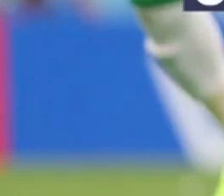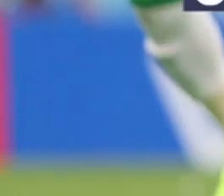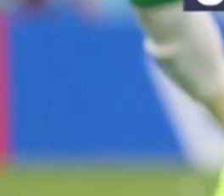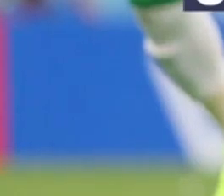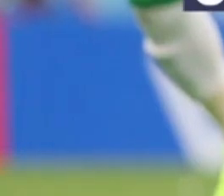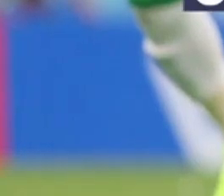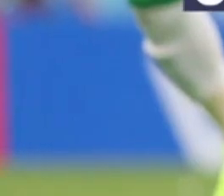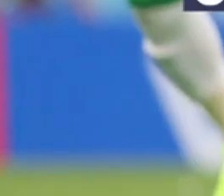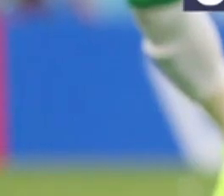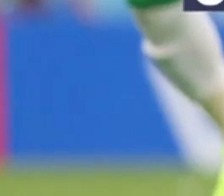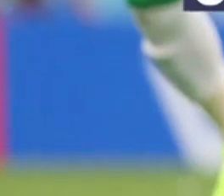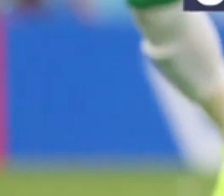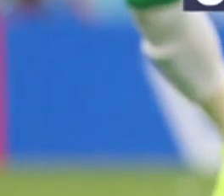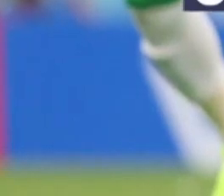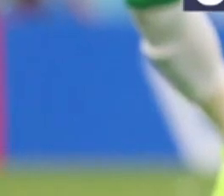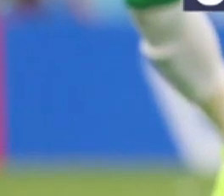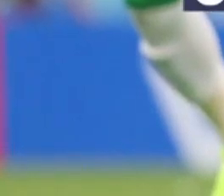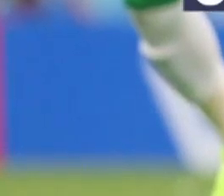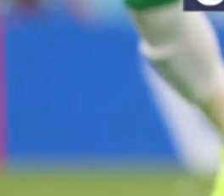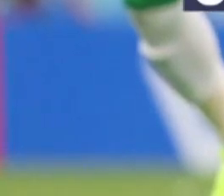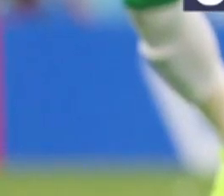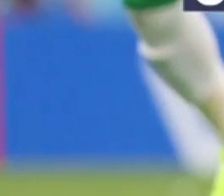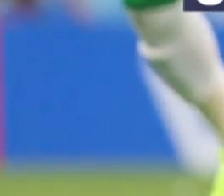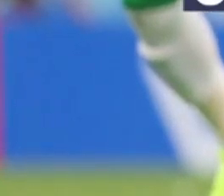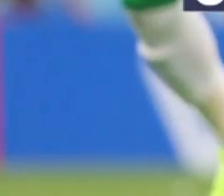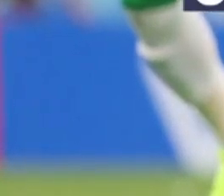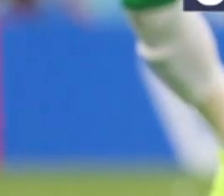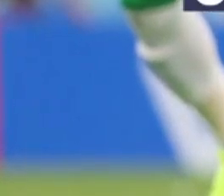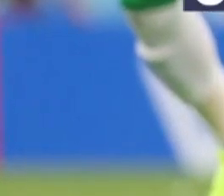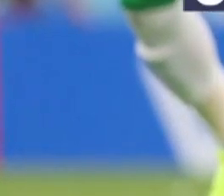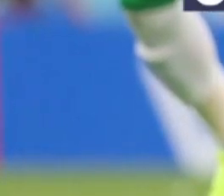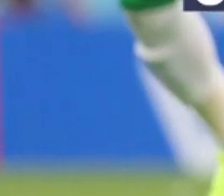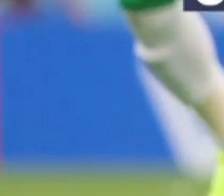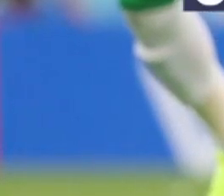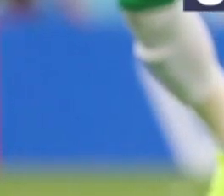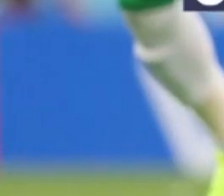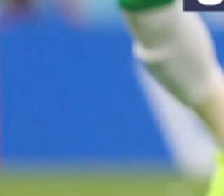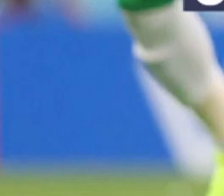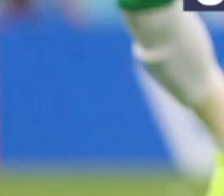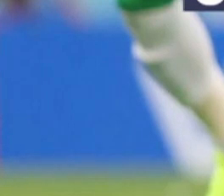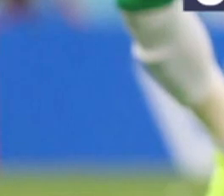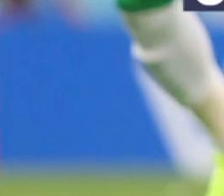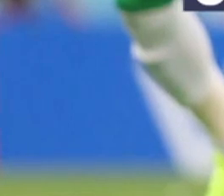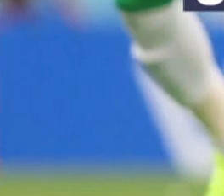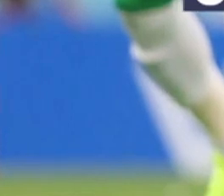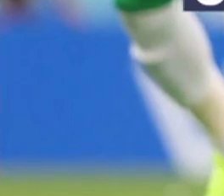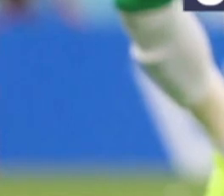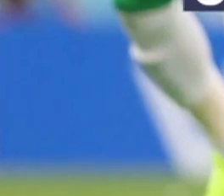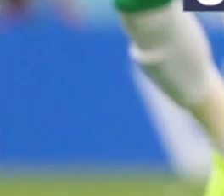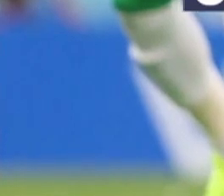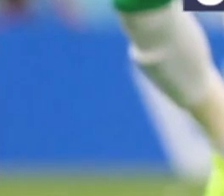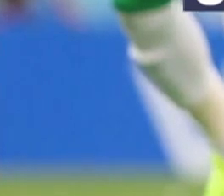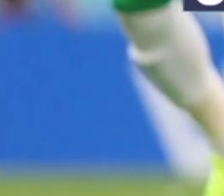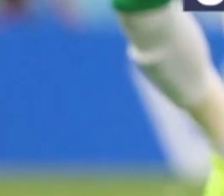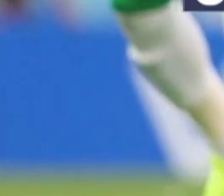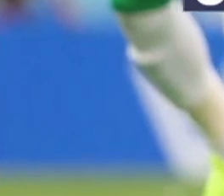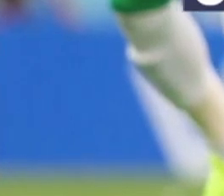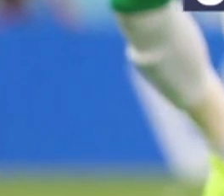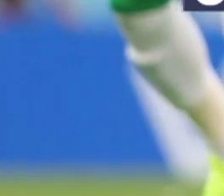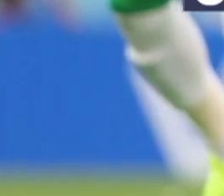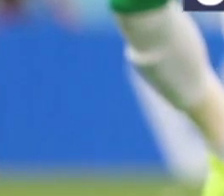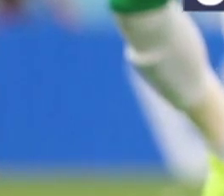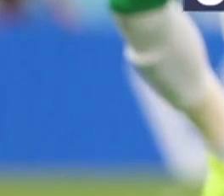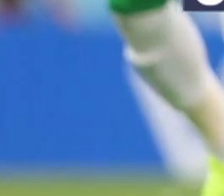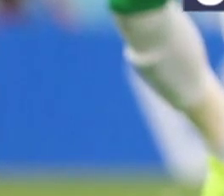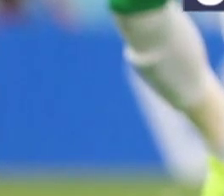الولايات المتحدة. كما بات سالم الدوسري ثالث لاعب سعودي يسجل أكثر من هدف في كأس العالم، هدفان إلى جانب